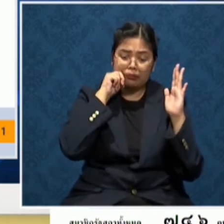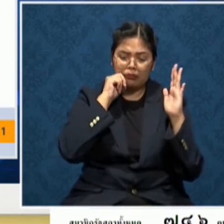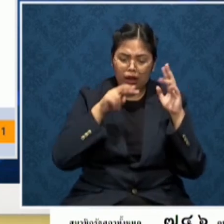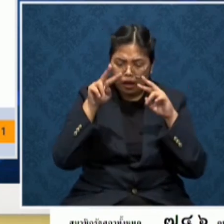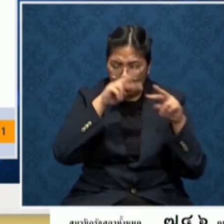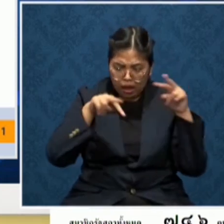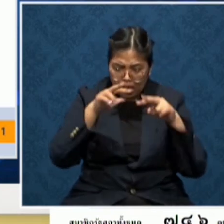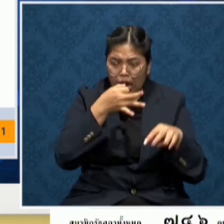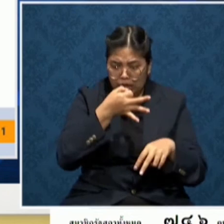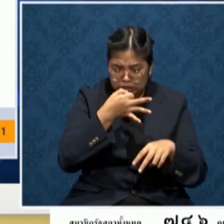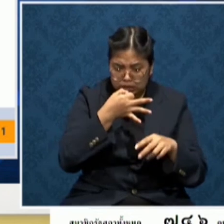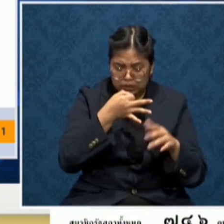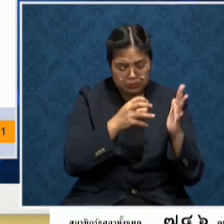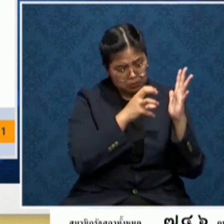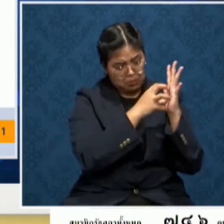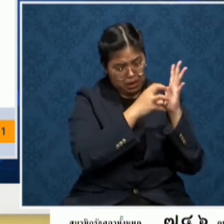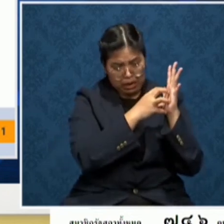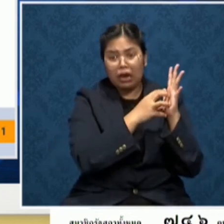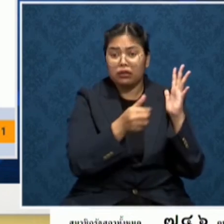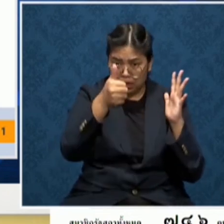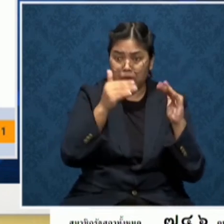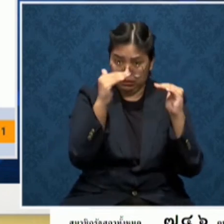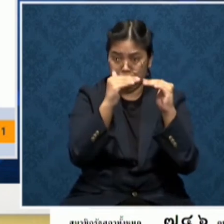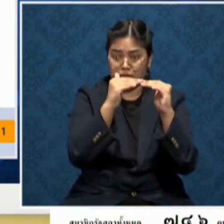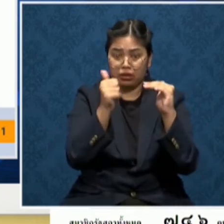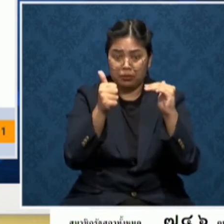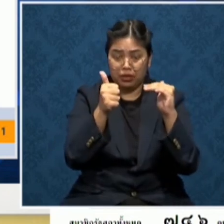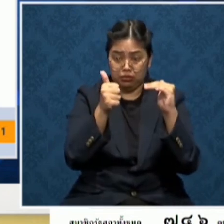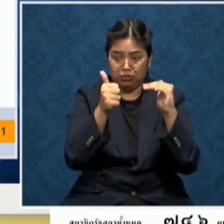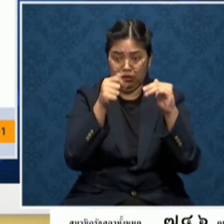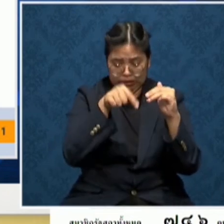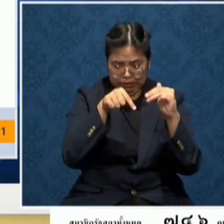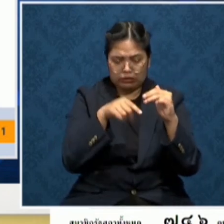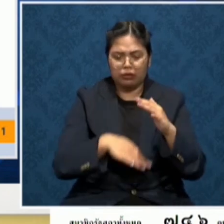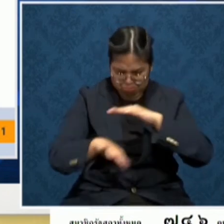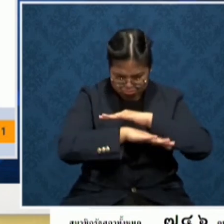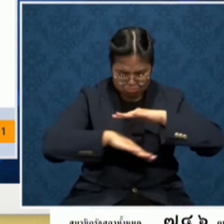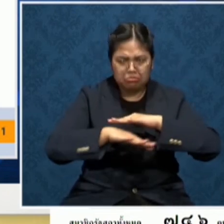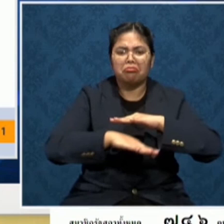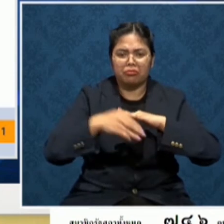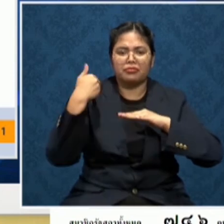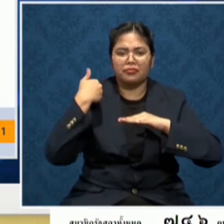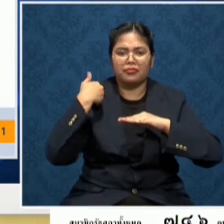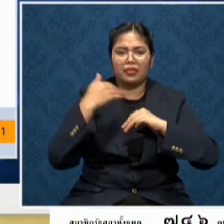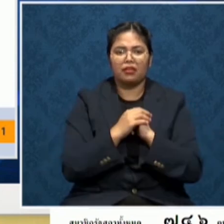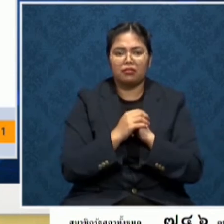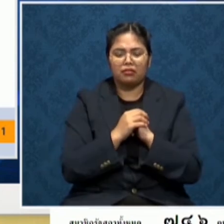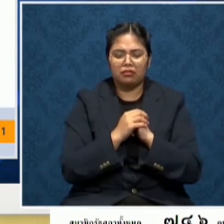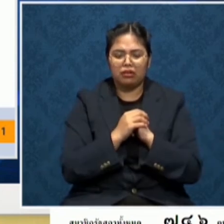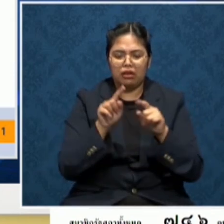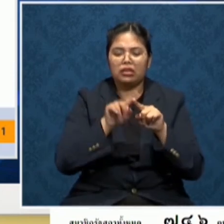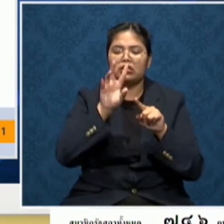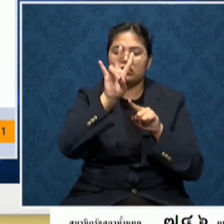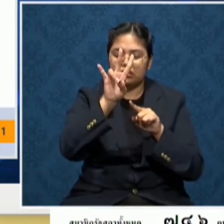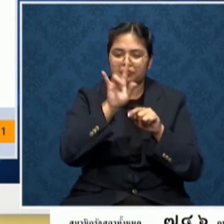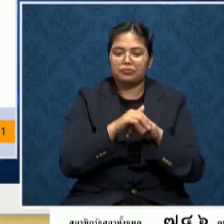าหากินได้ไม่ด้อยกว่าคนที่ภาคกลางได้หรือไม่เป็นเรื่องโครงสร้างครับข้อที่7ครับรัฐบาลท่านเข้ามาเป็นรั